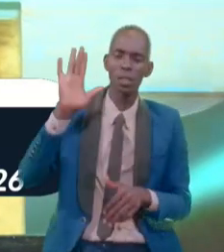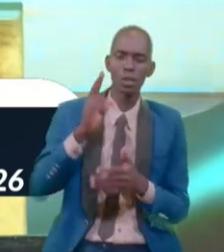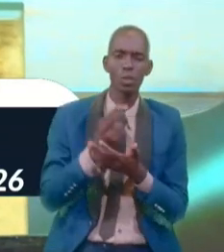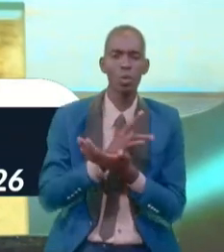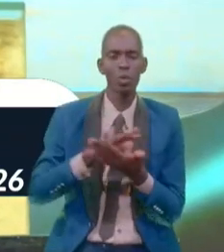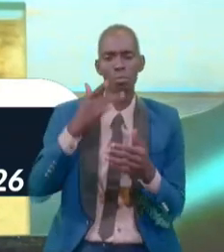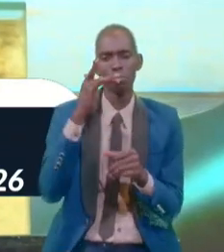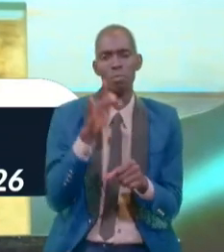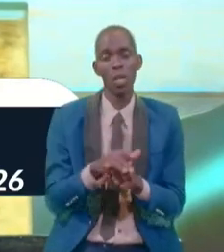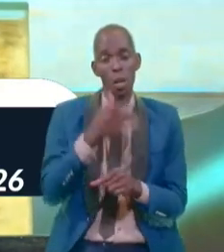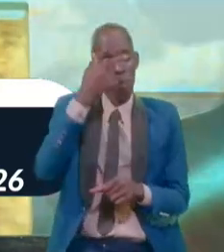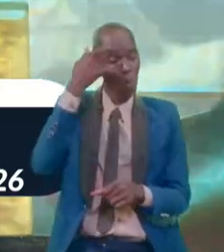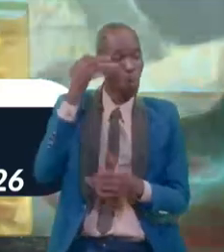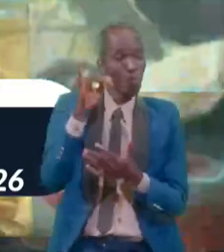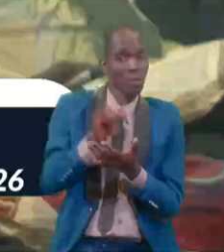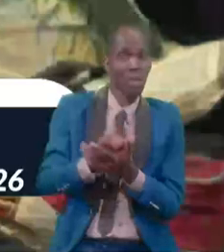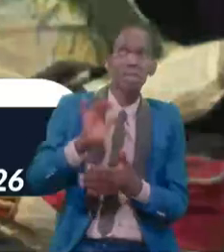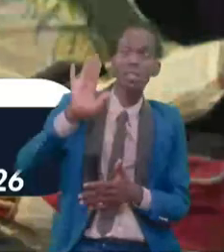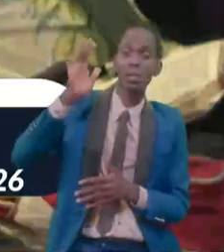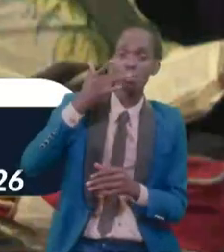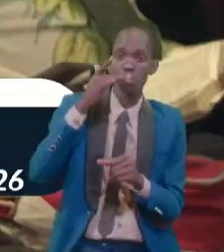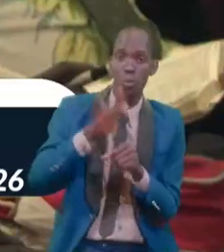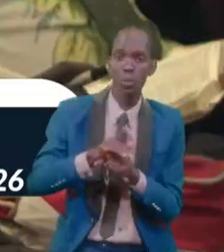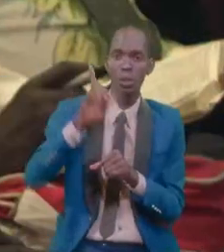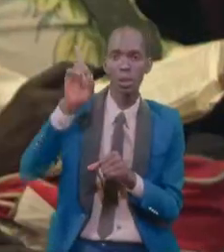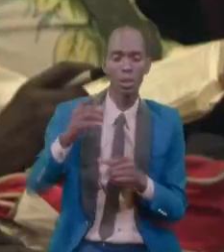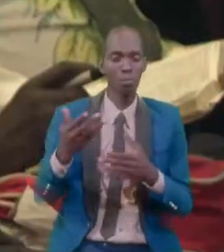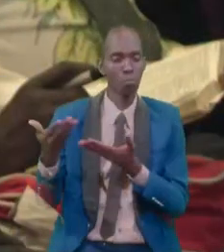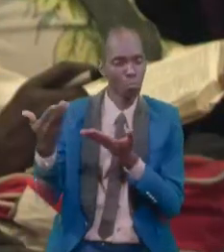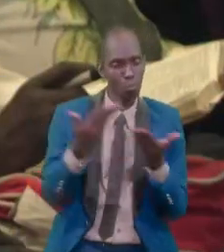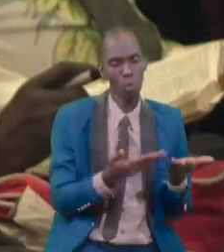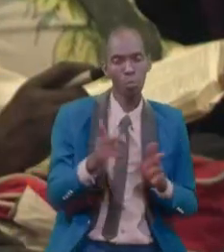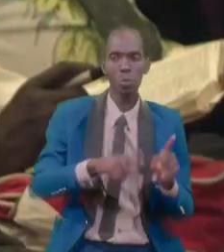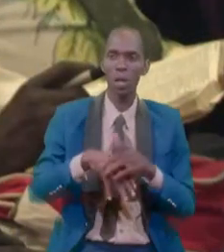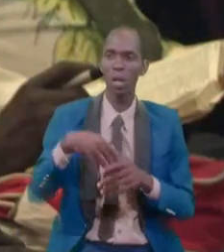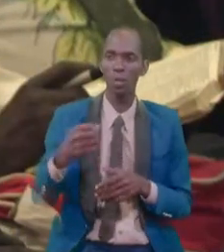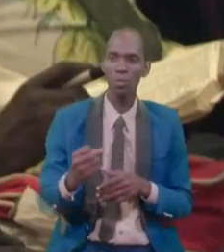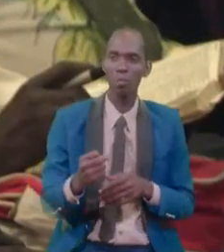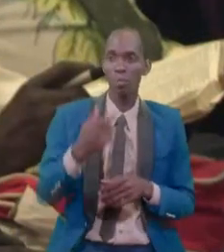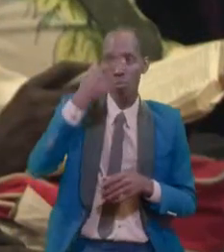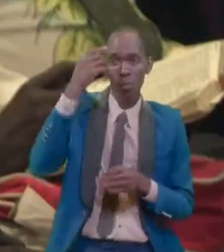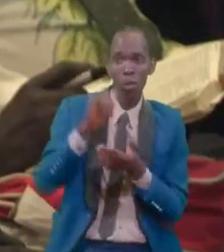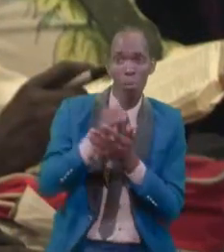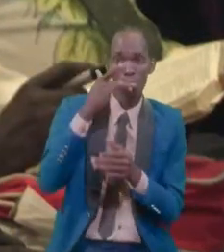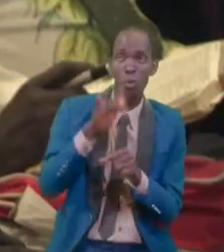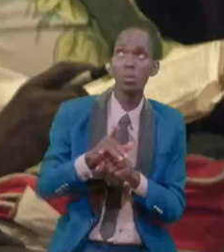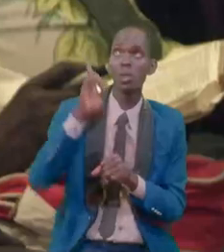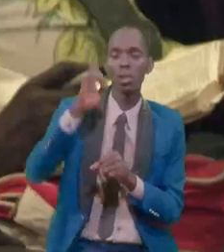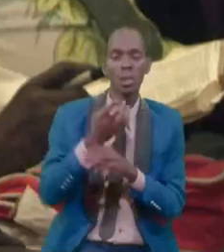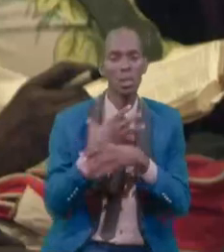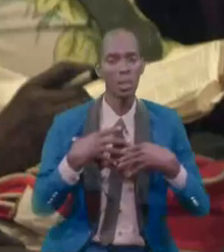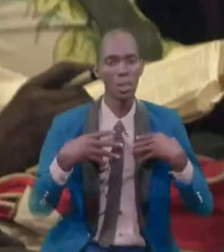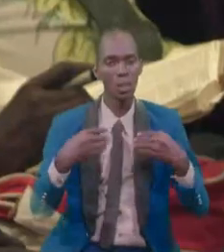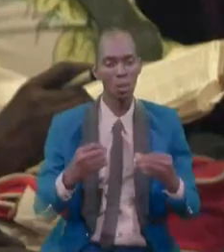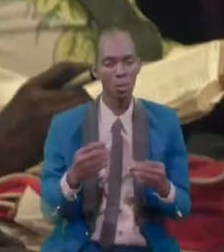de cela, il les a fait sortir, à cause de cela, il les a guéris, à cause de cela, il les a délivrés, à cause